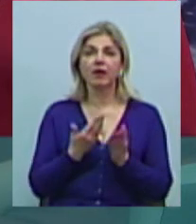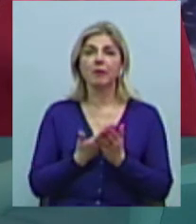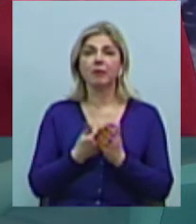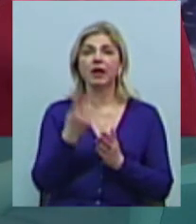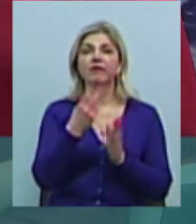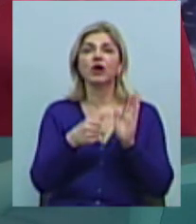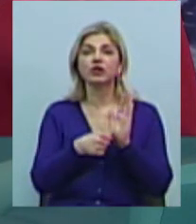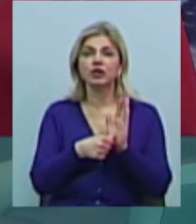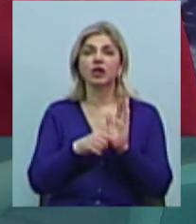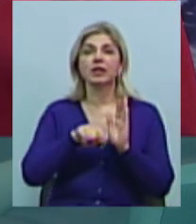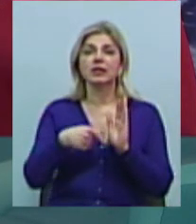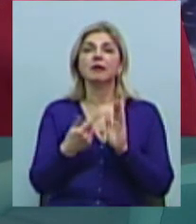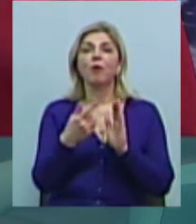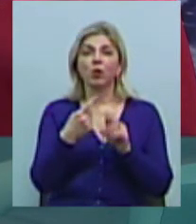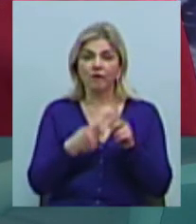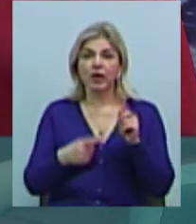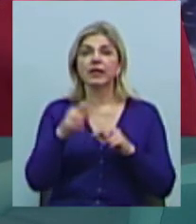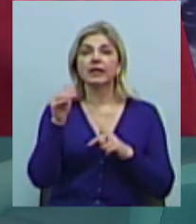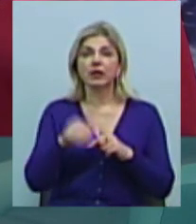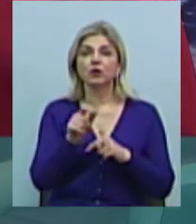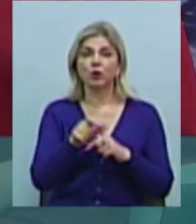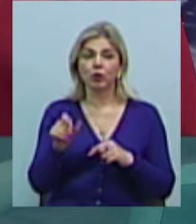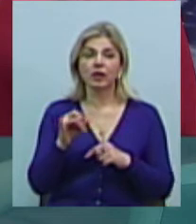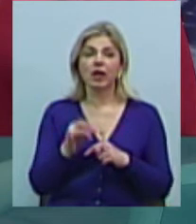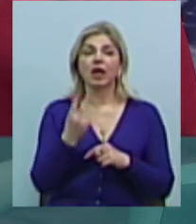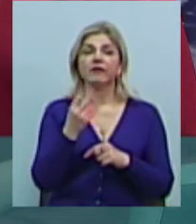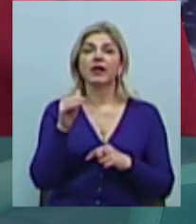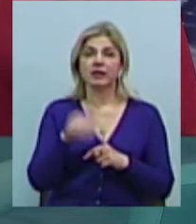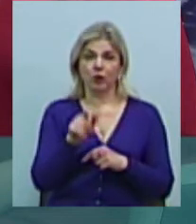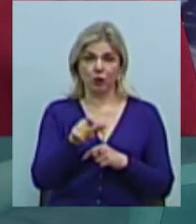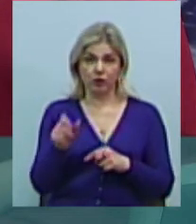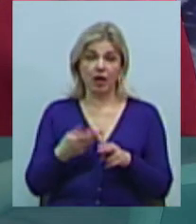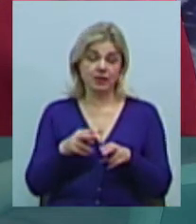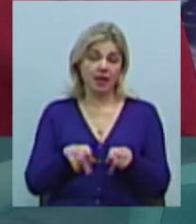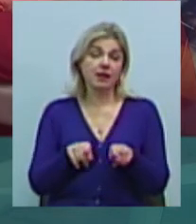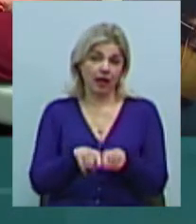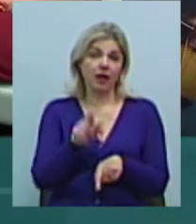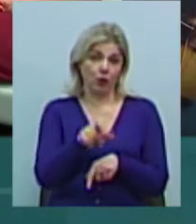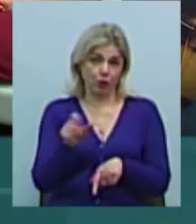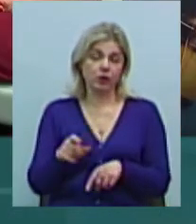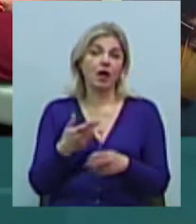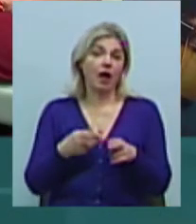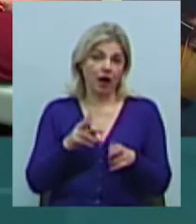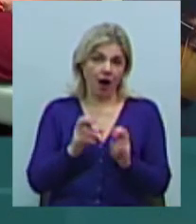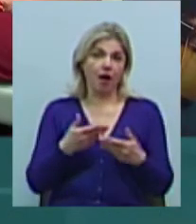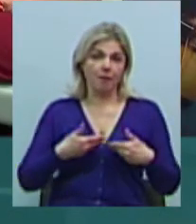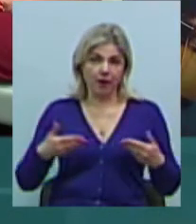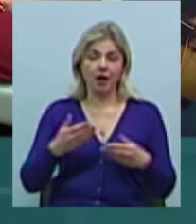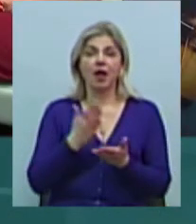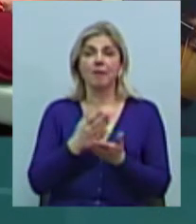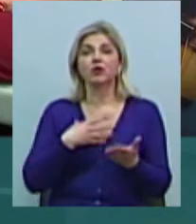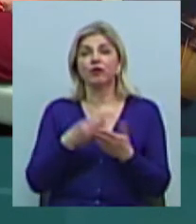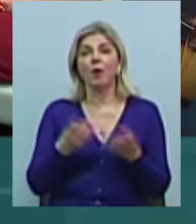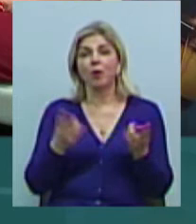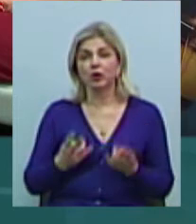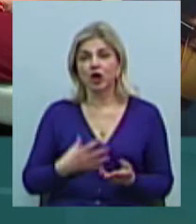26,5 тисяч чоловік, з них близько 2 тисяч дітей. Це такі ж самі люди, як і ми, які мають свої потреби, які живуть своє життя, які мають